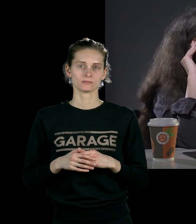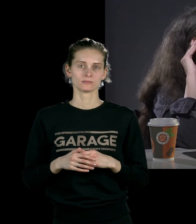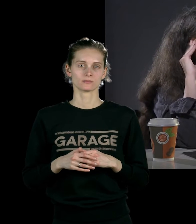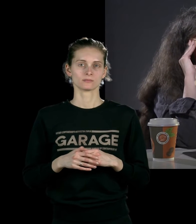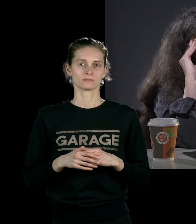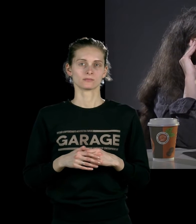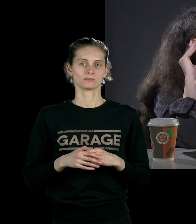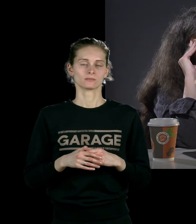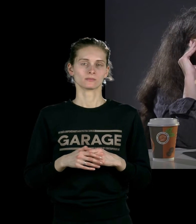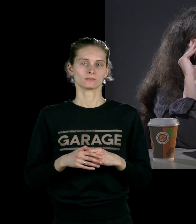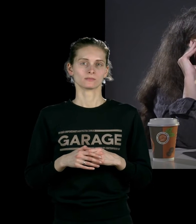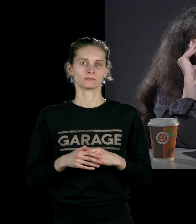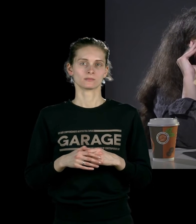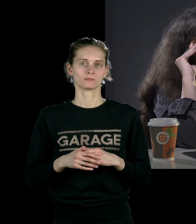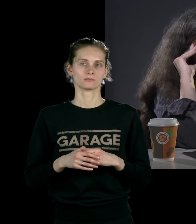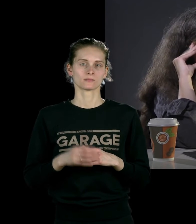Помимо того, что